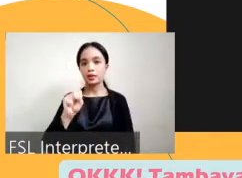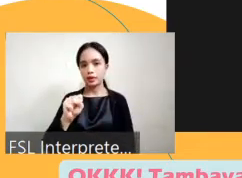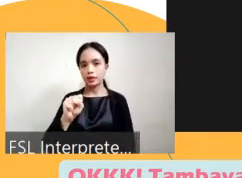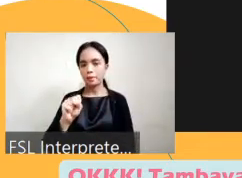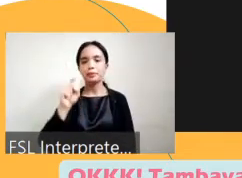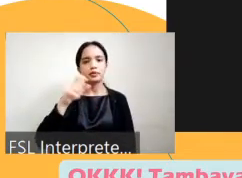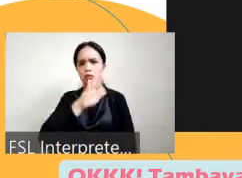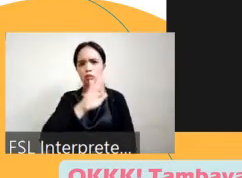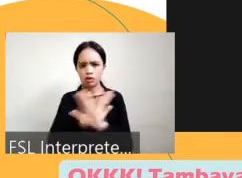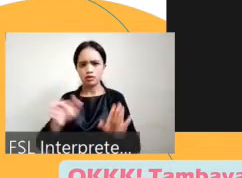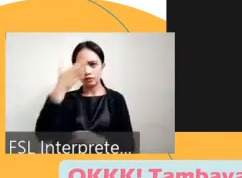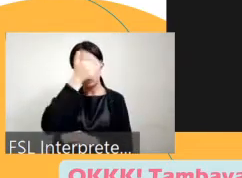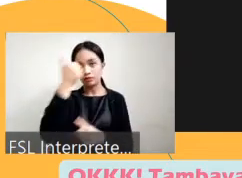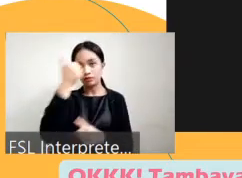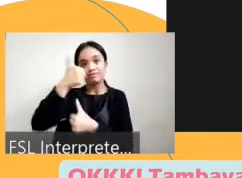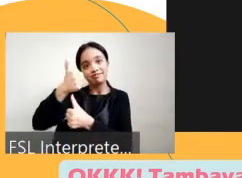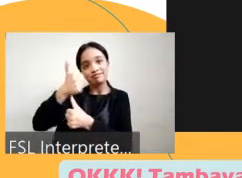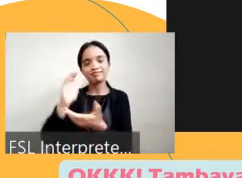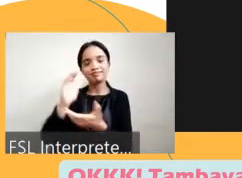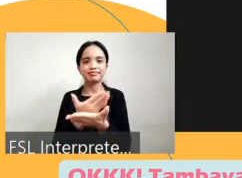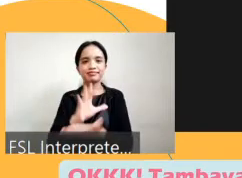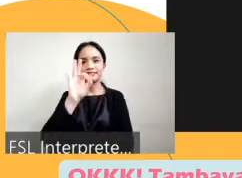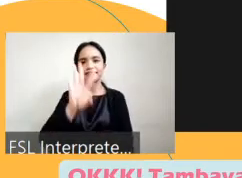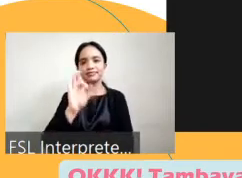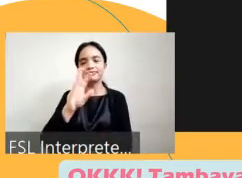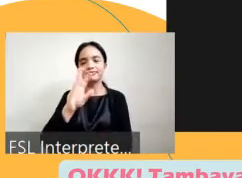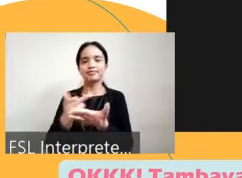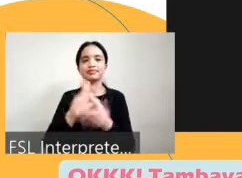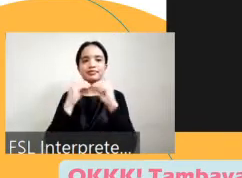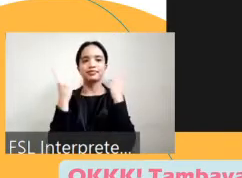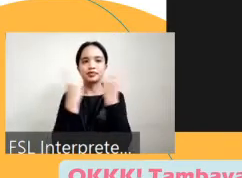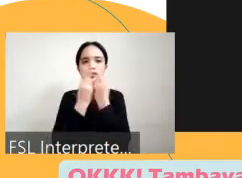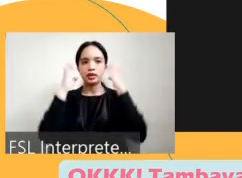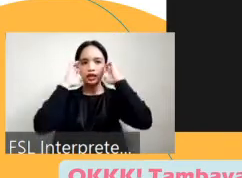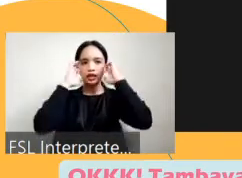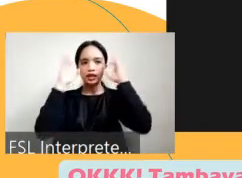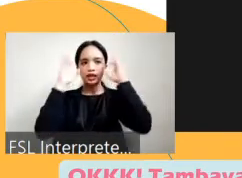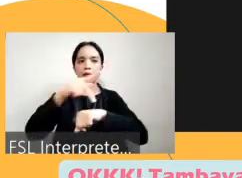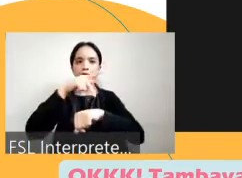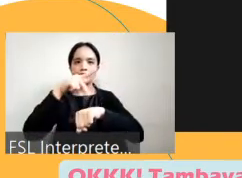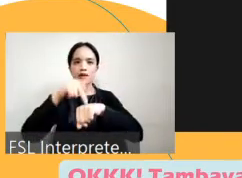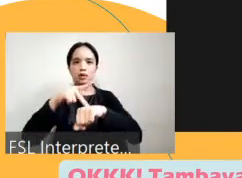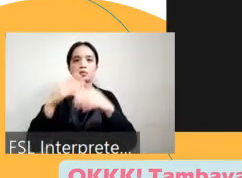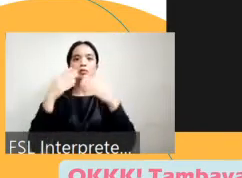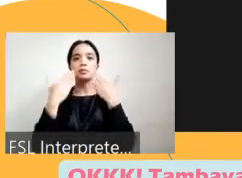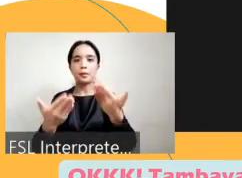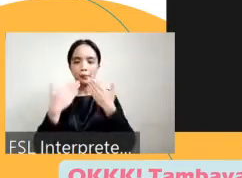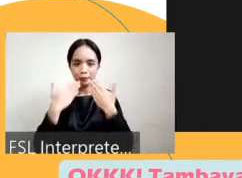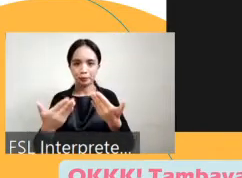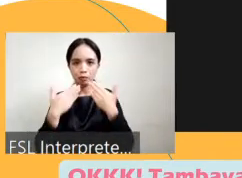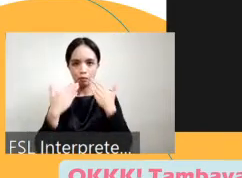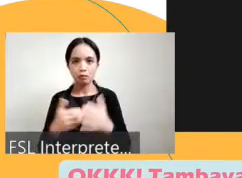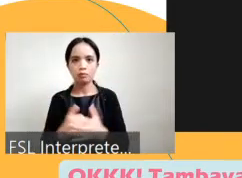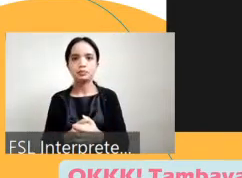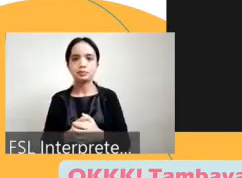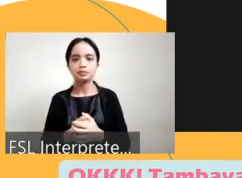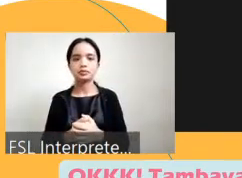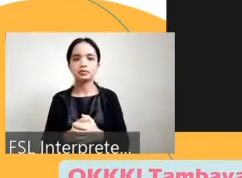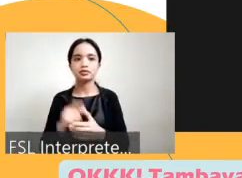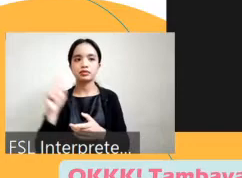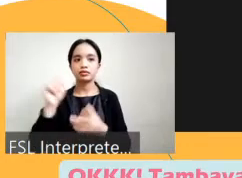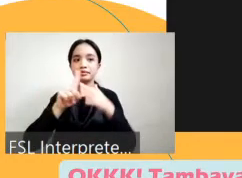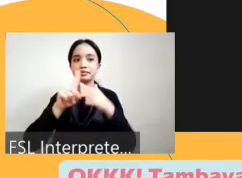at i-share ang Facebook page ng DepEd Philippines. Maraming salamat po. At bilang panimula,